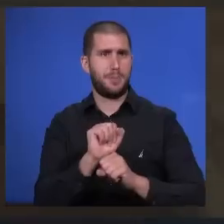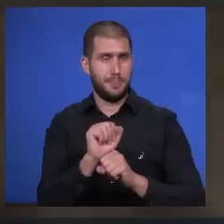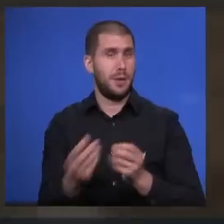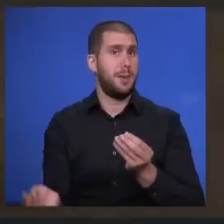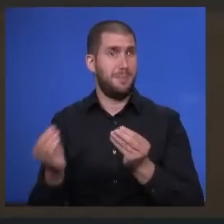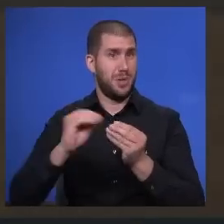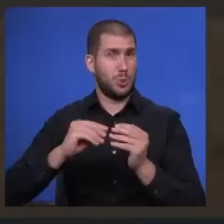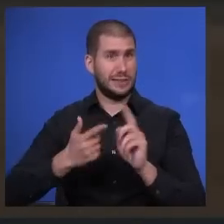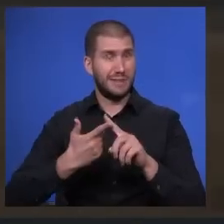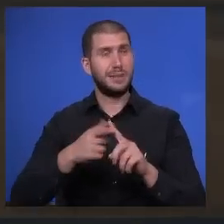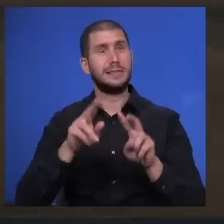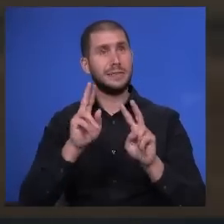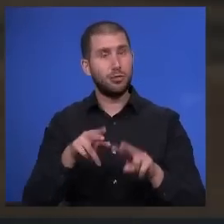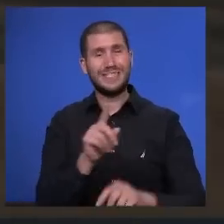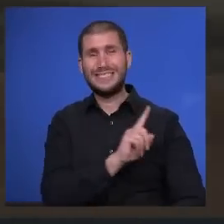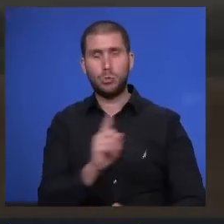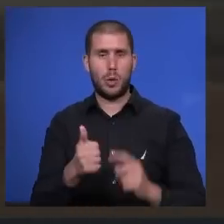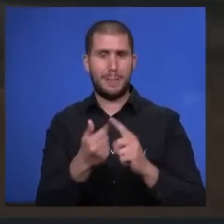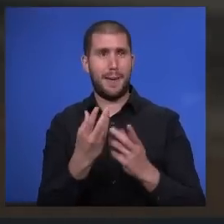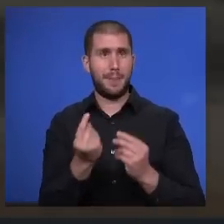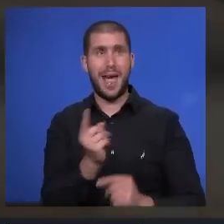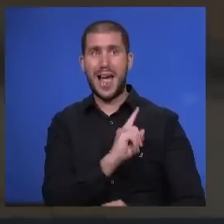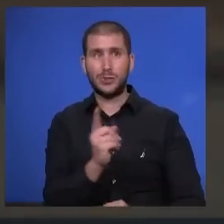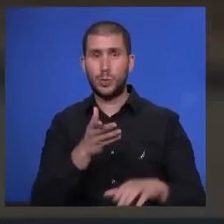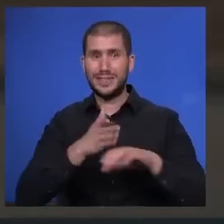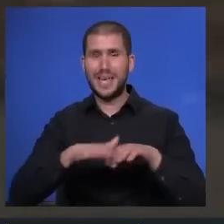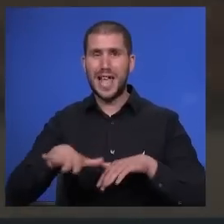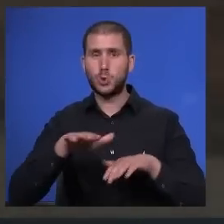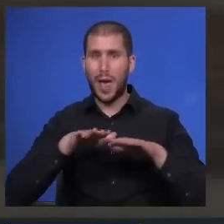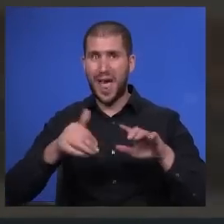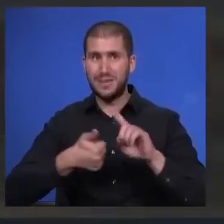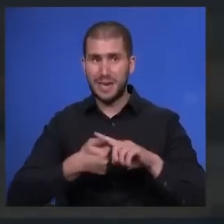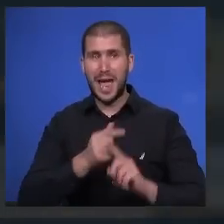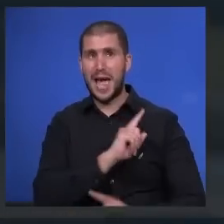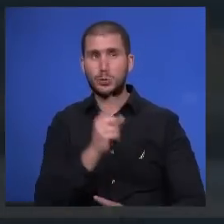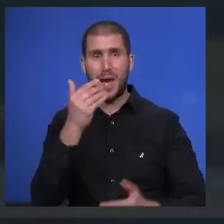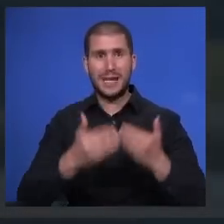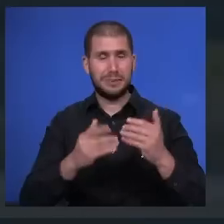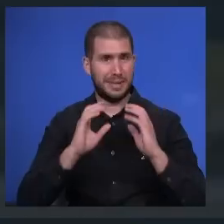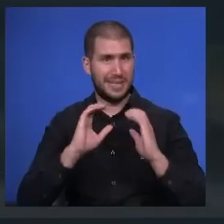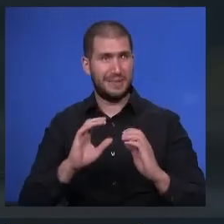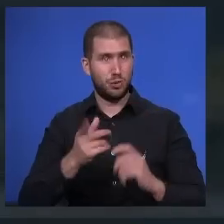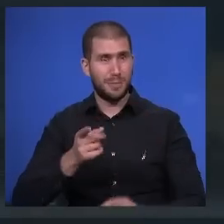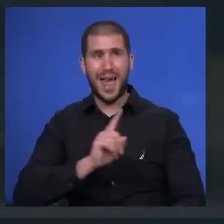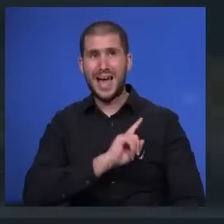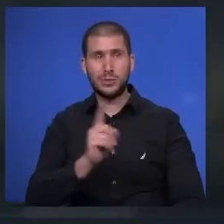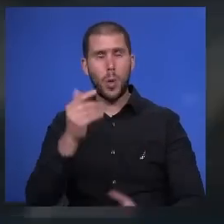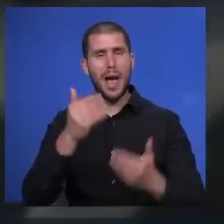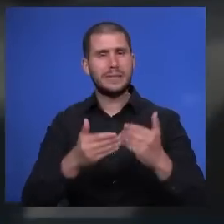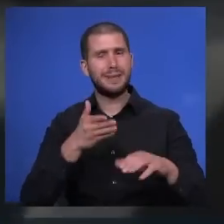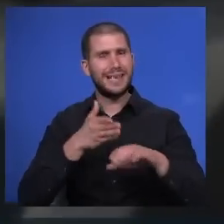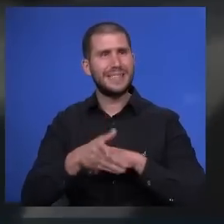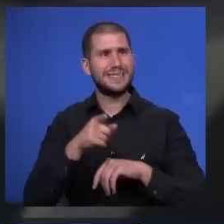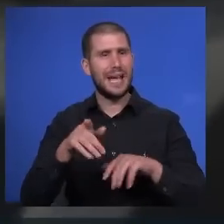כך, ישנם איסורים רבים. איסור על כניסה לשטח האווירי, איסור על חסימת צירי תנועה, חסימת שער